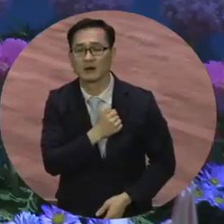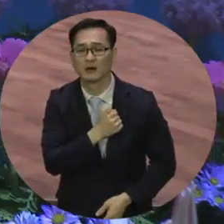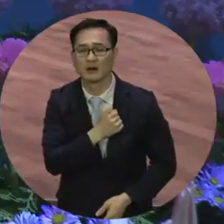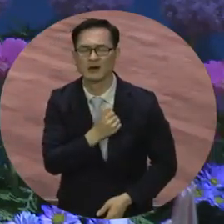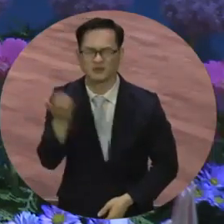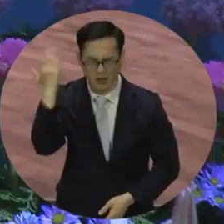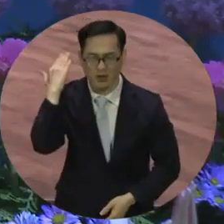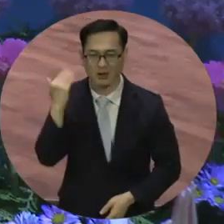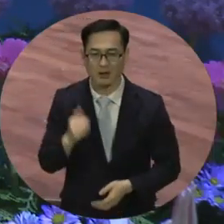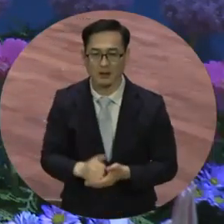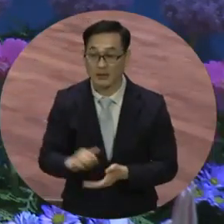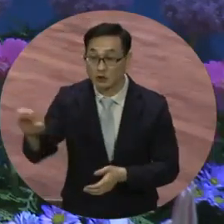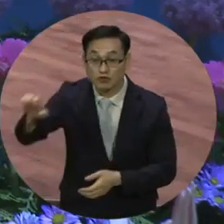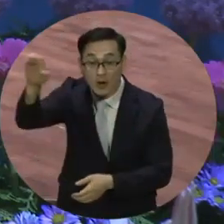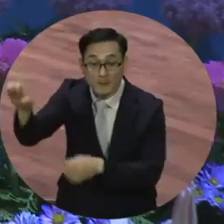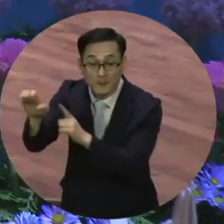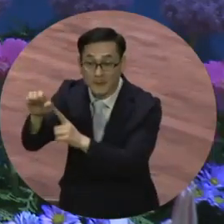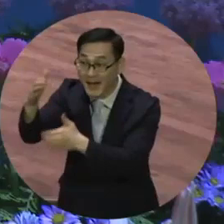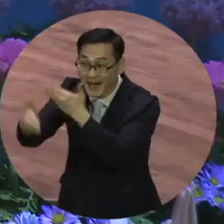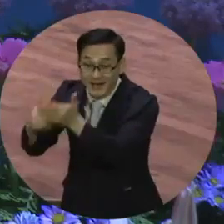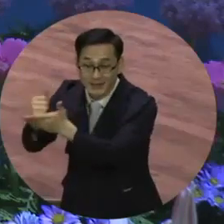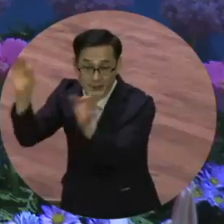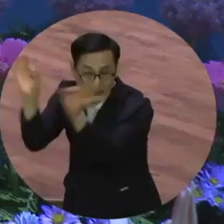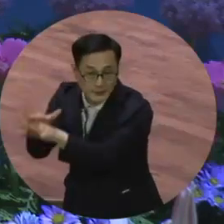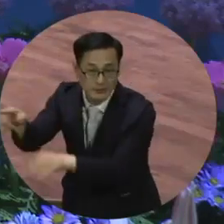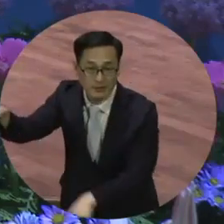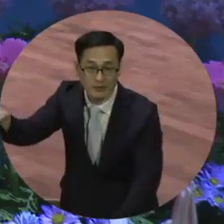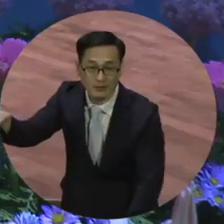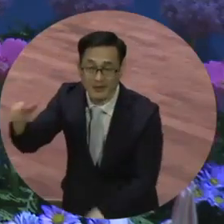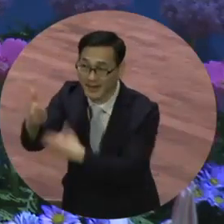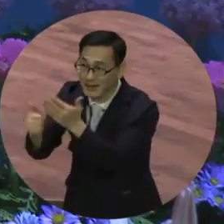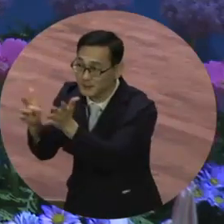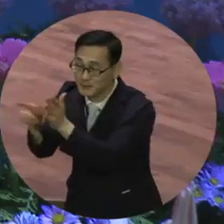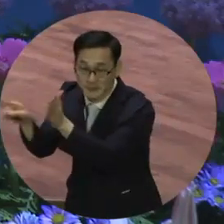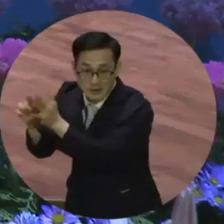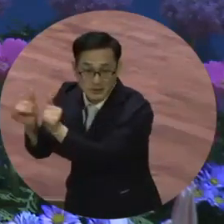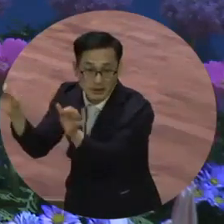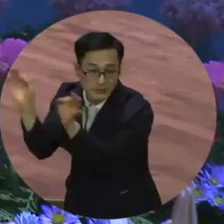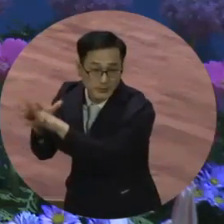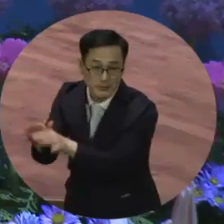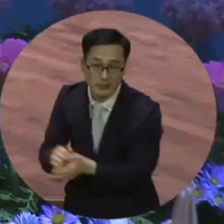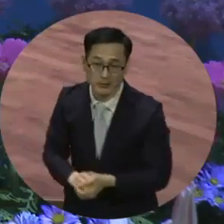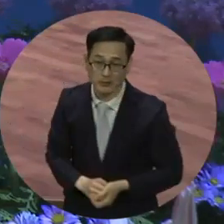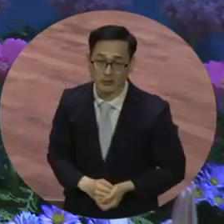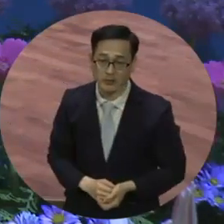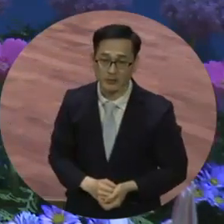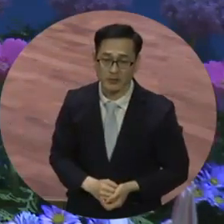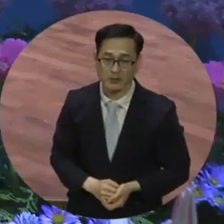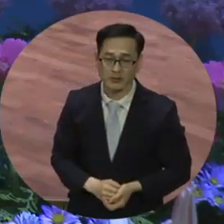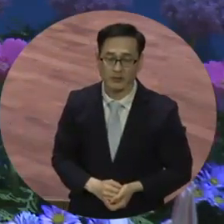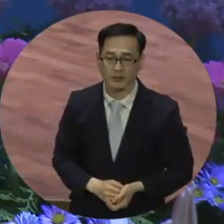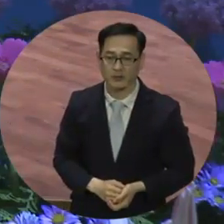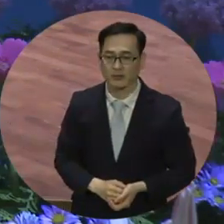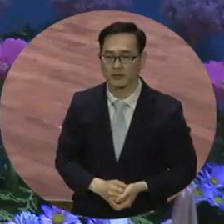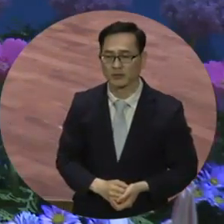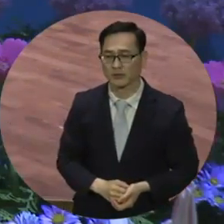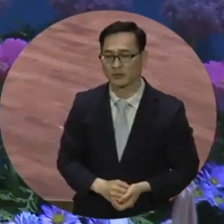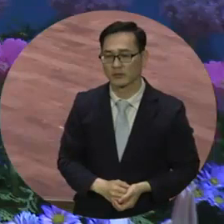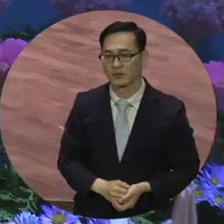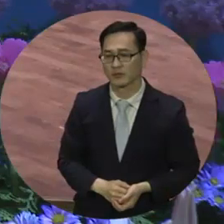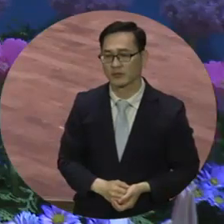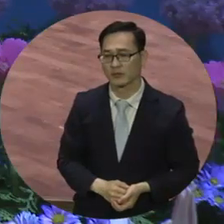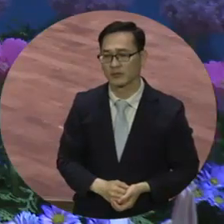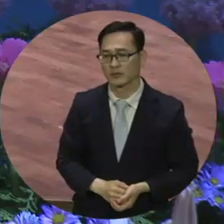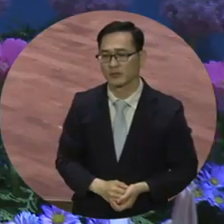유럽은 하나님이란 존재는 없고 예수 믿는다 얼마나 무식하고 촌스럽게 그렇게